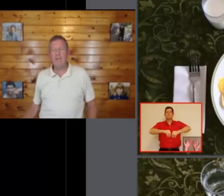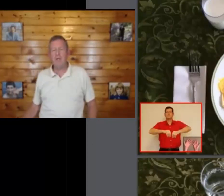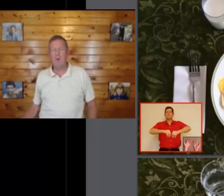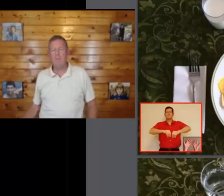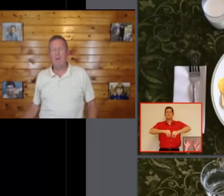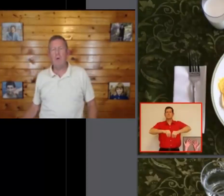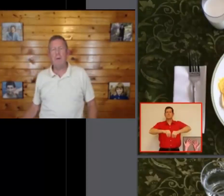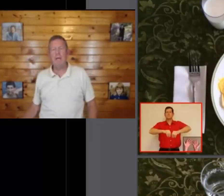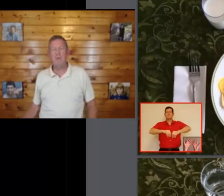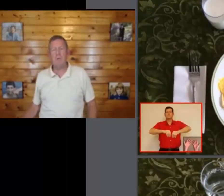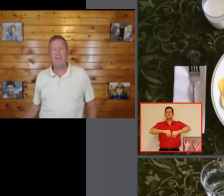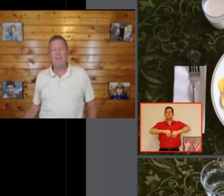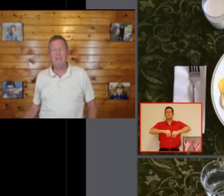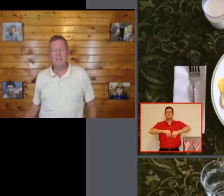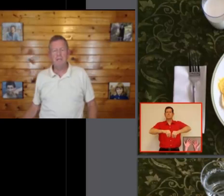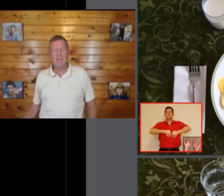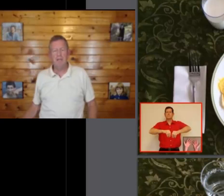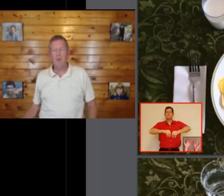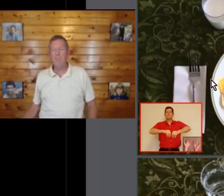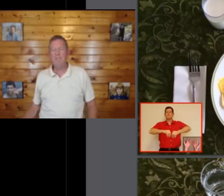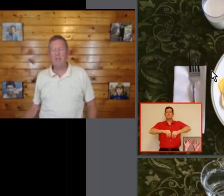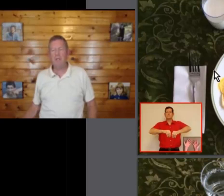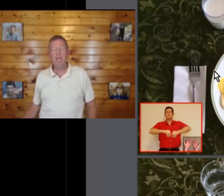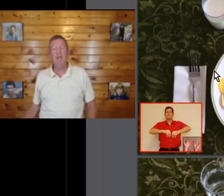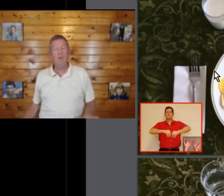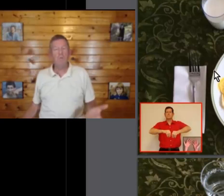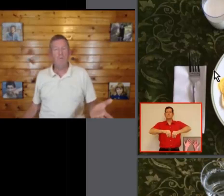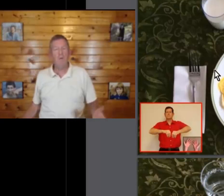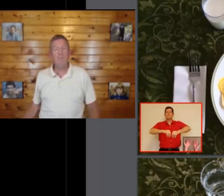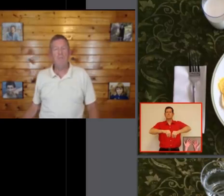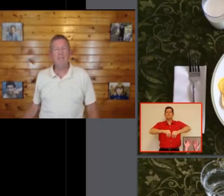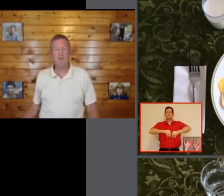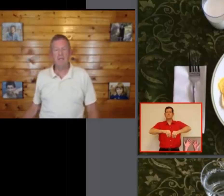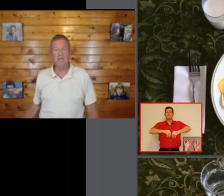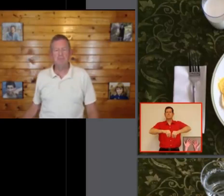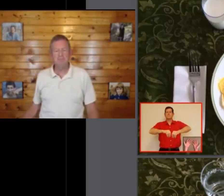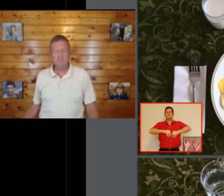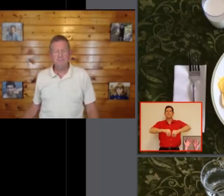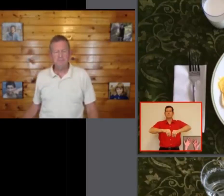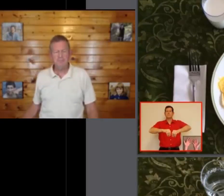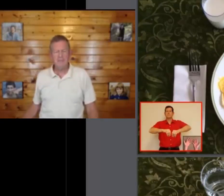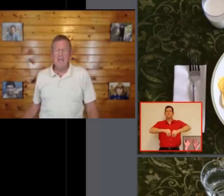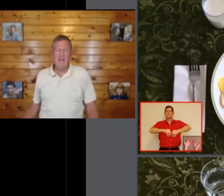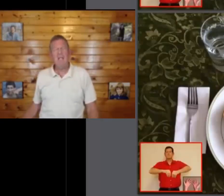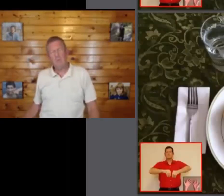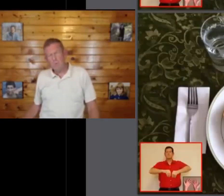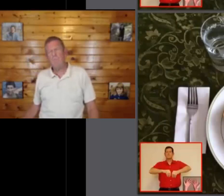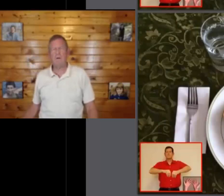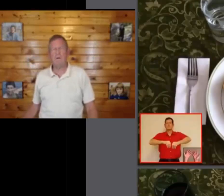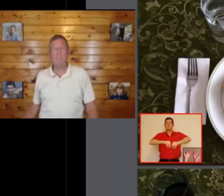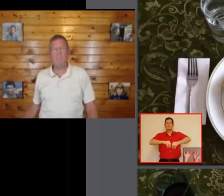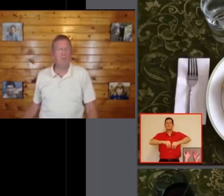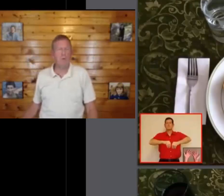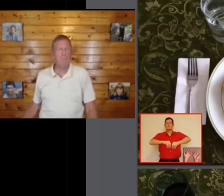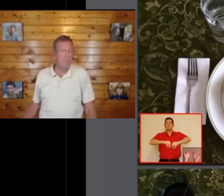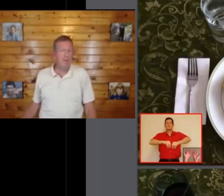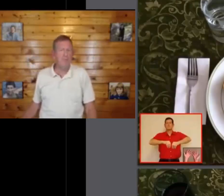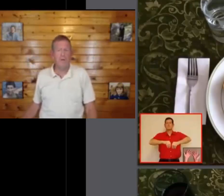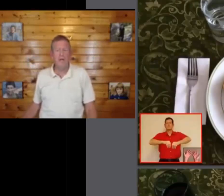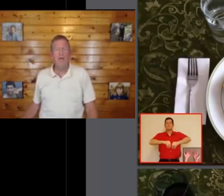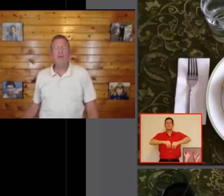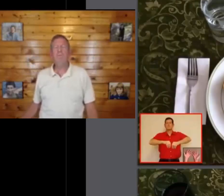Vous voyez, c'est le premier repas de la journée, hein, le petit déjeuner. Je fais le petit déjeuner. Et souvent, pas toujours,